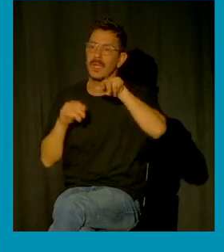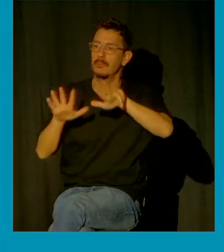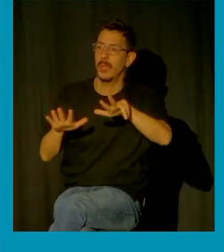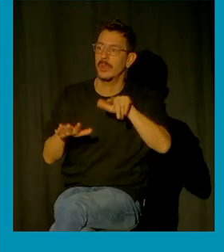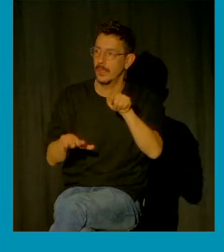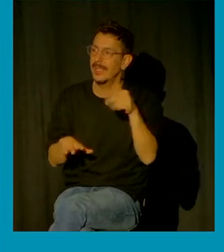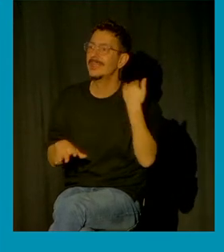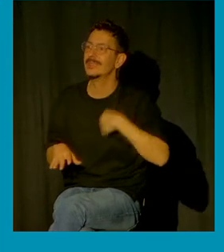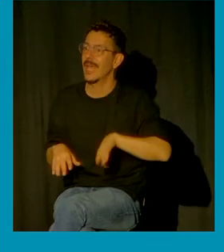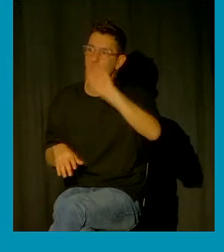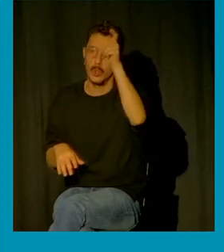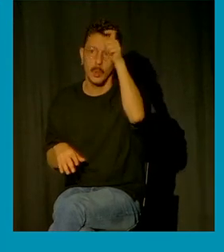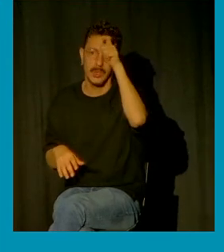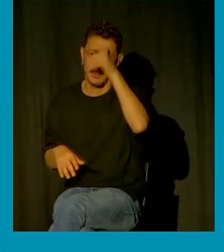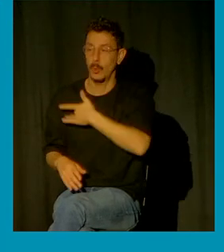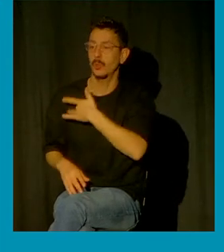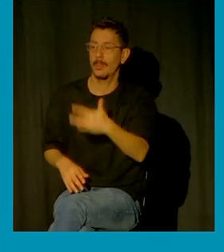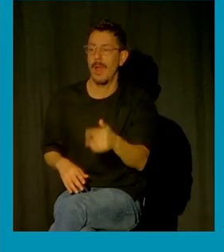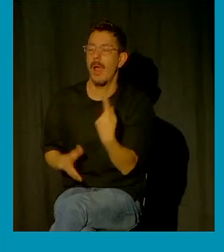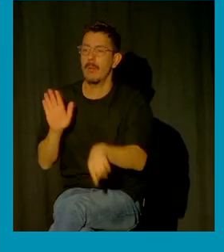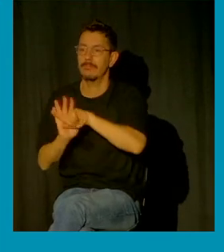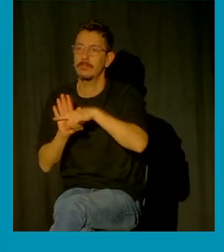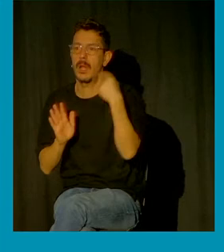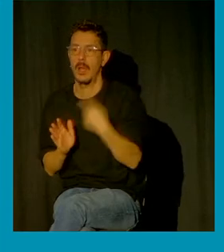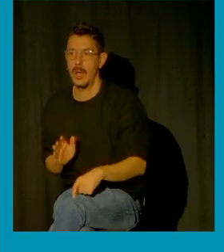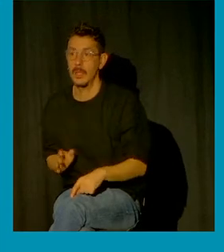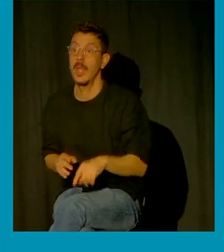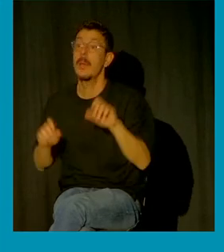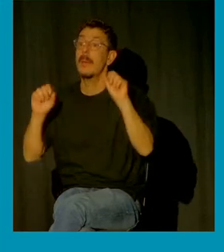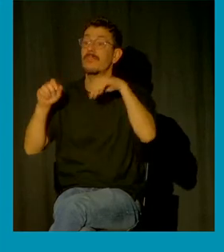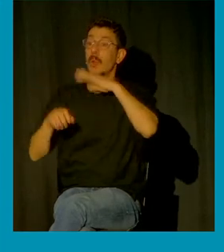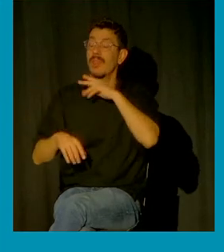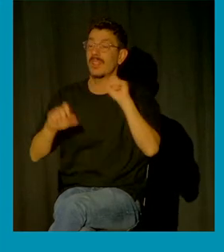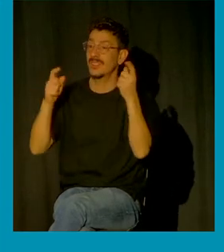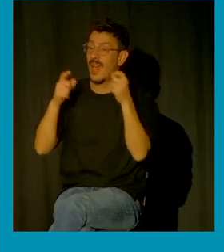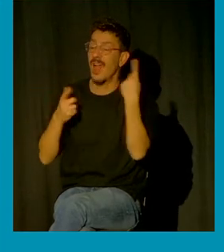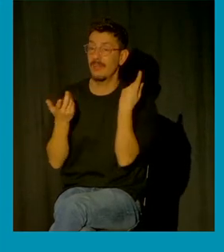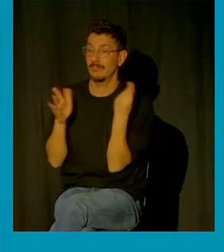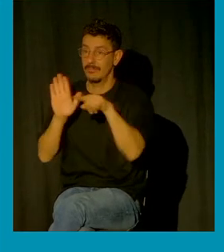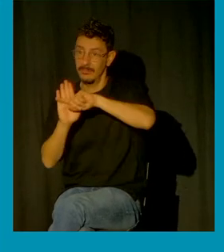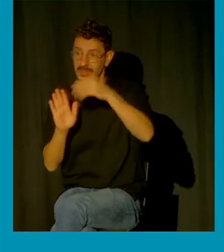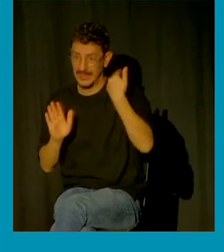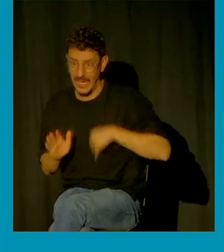ja hi havia el concepte de consentiment ja hi havia l'àmbit de violències digitals l'àmbit